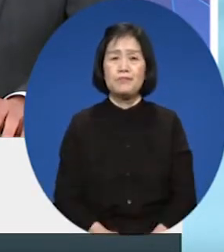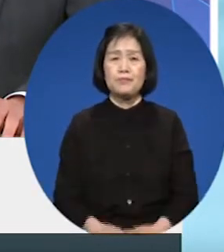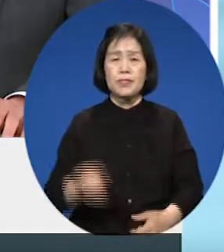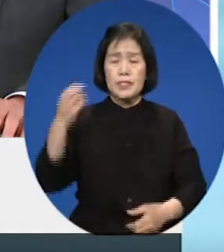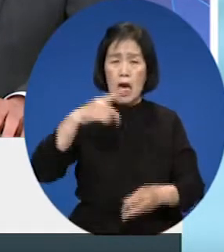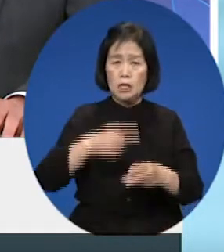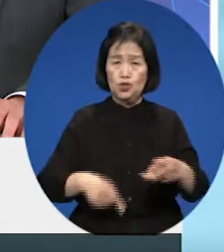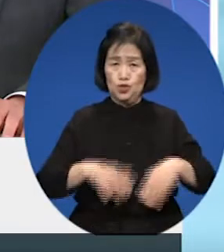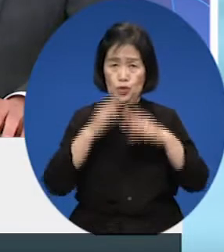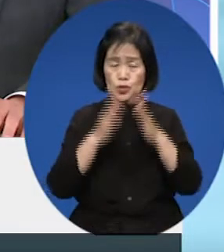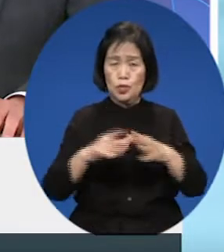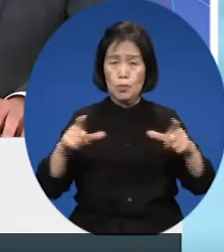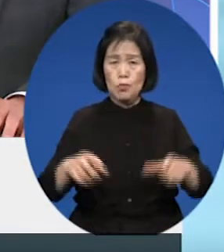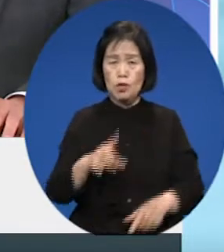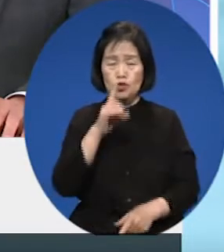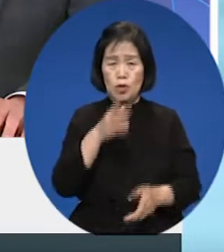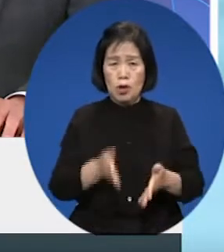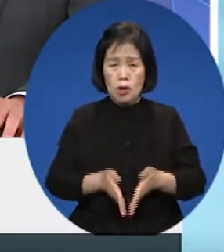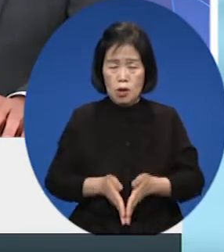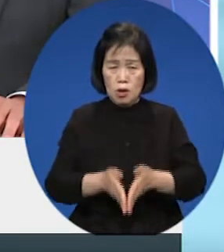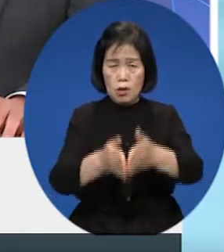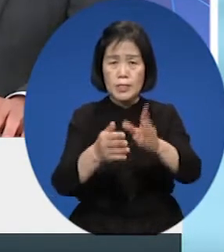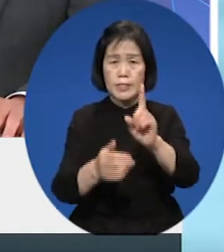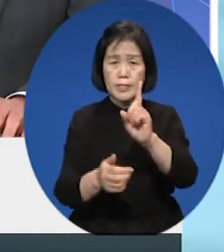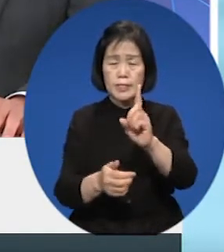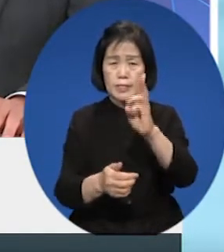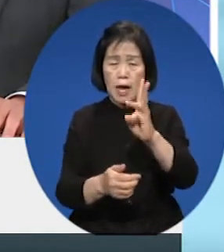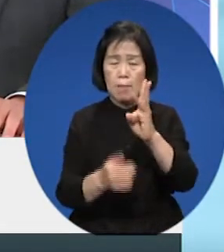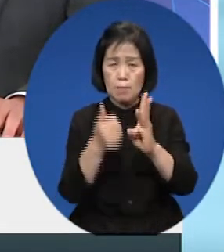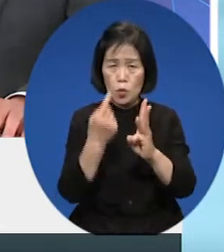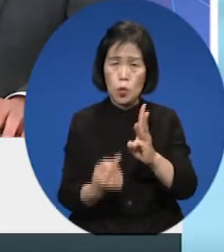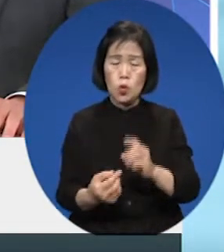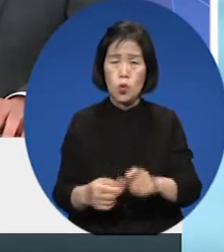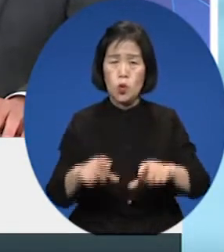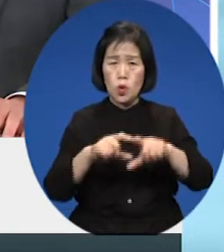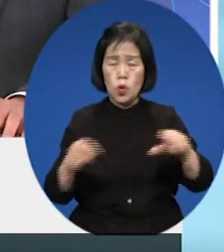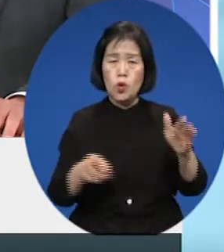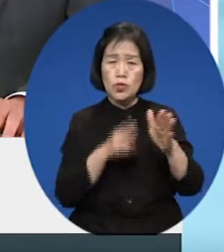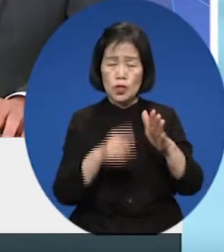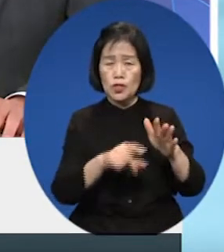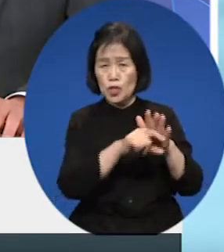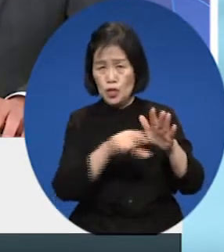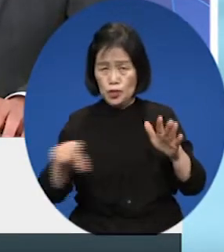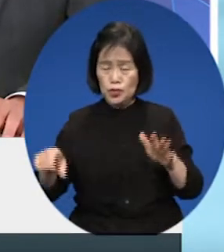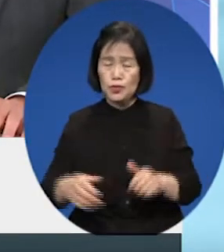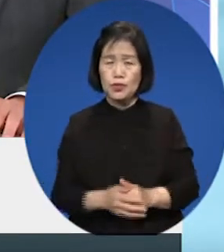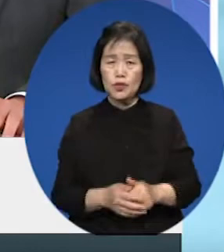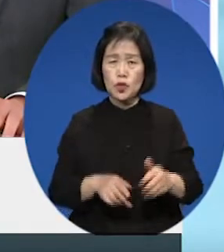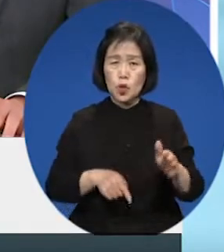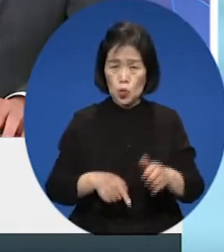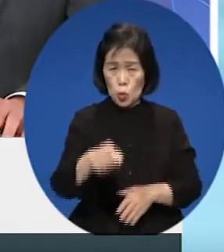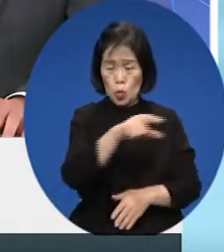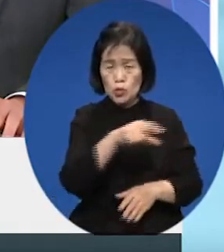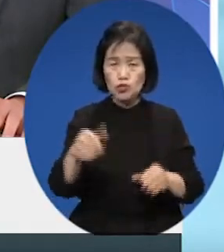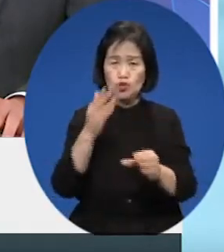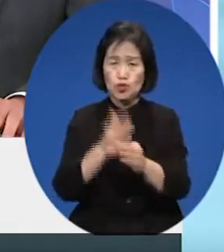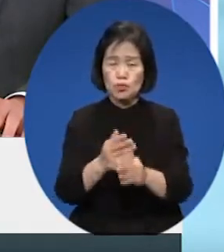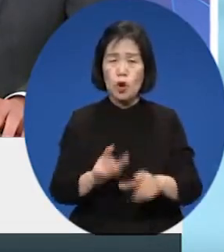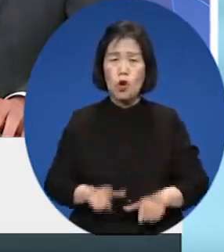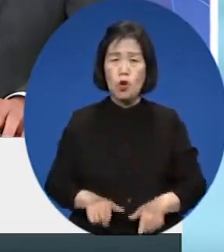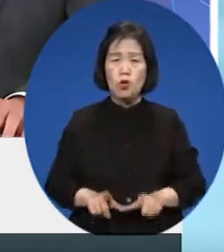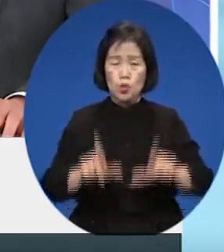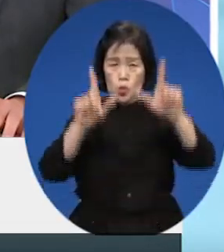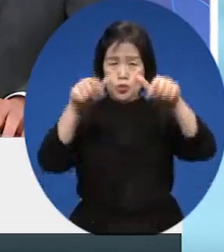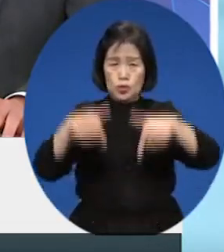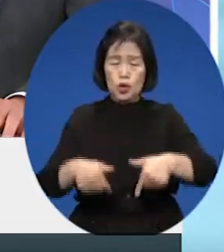보면 중앙으로 국도 3호선과 아경 우선 경원선 1호선 전철이 지나가고 있는데요 그 노선을 중심으로 동서로 9분되어